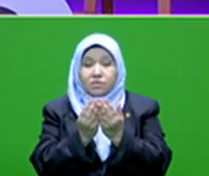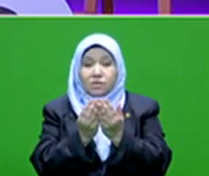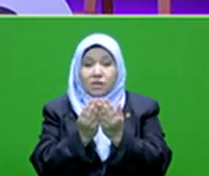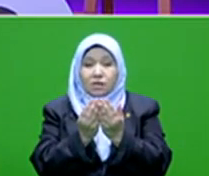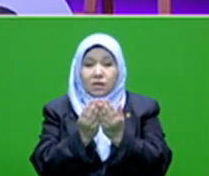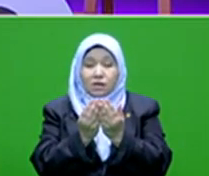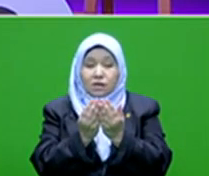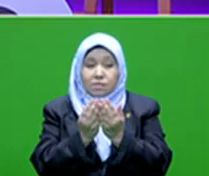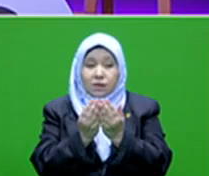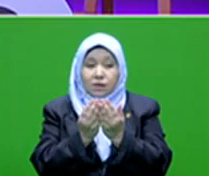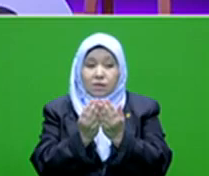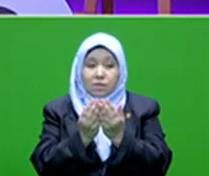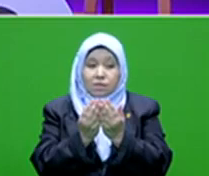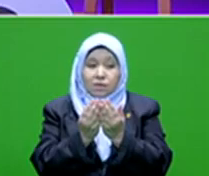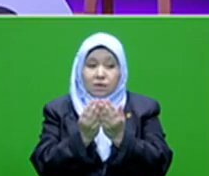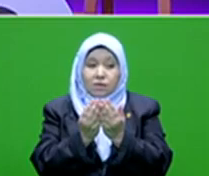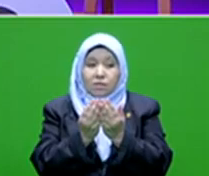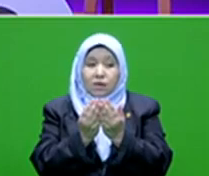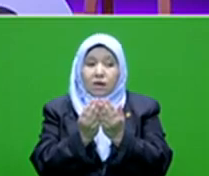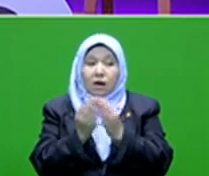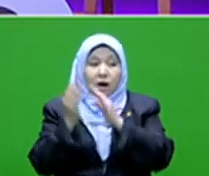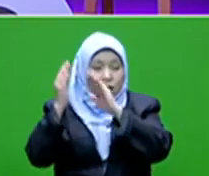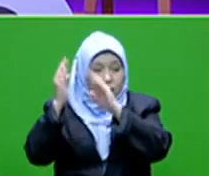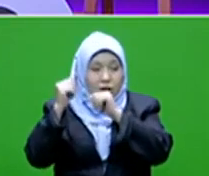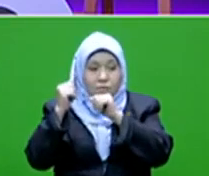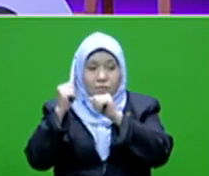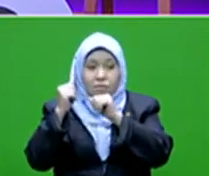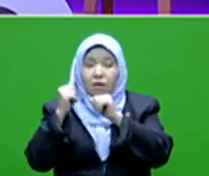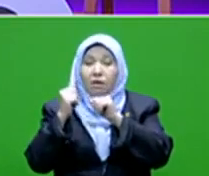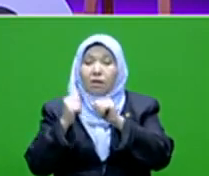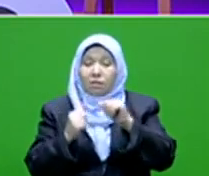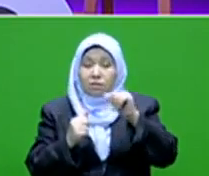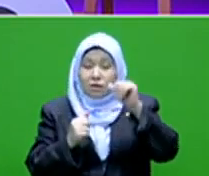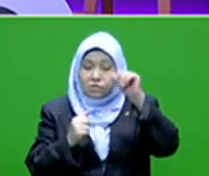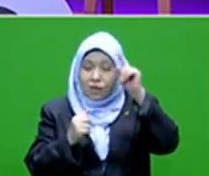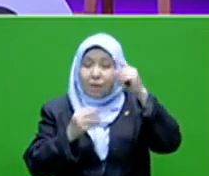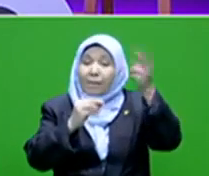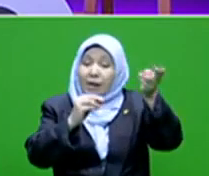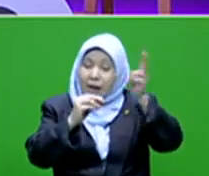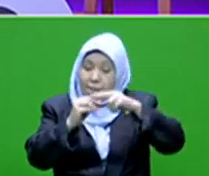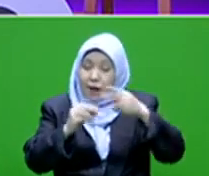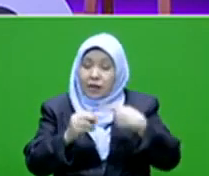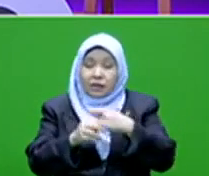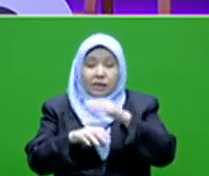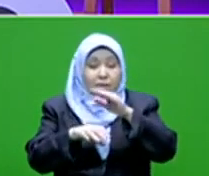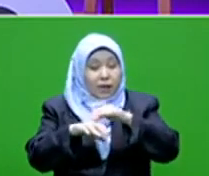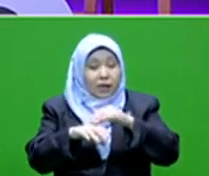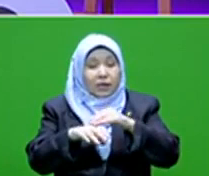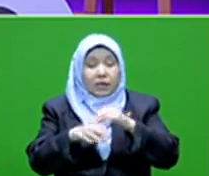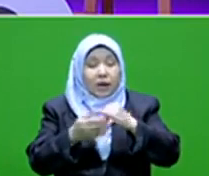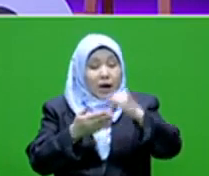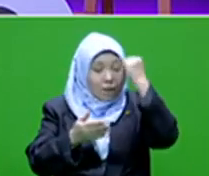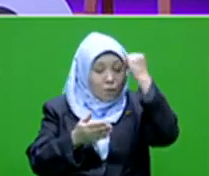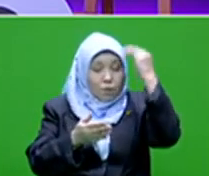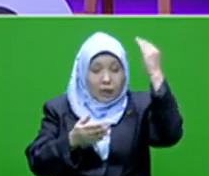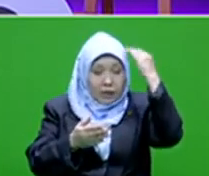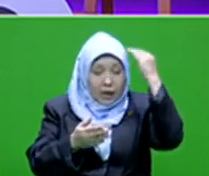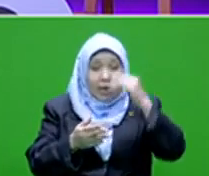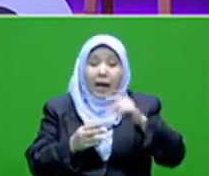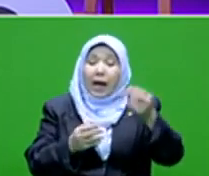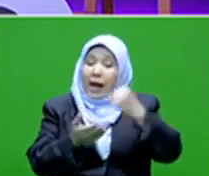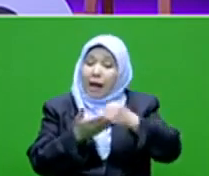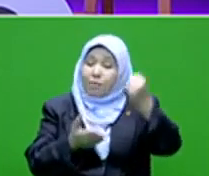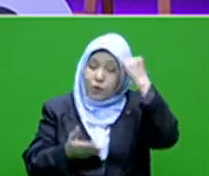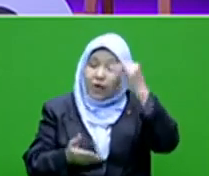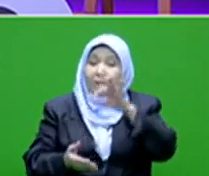Rabbi zidni ilma. Moga-moga Allah subhanahu wa ta'ala menambahkan kepada kita ilmu pengetahuan, ilmu yang bermanfaat.